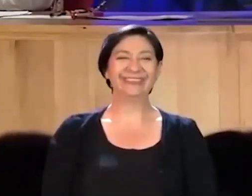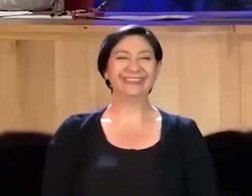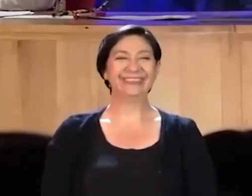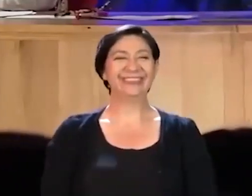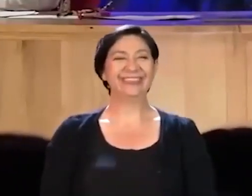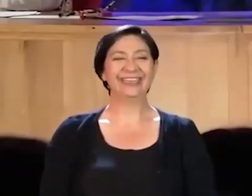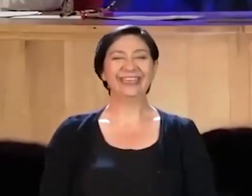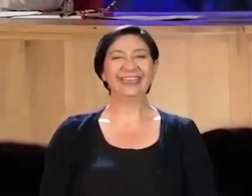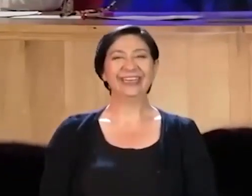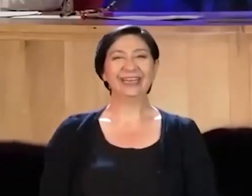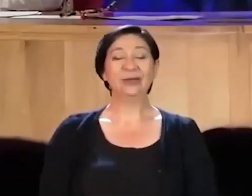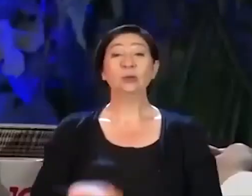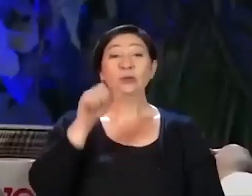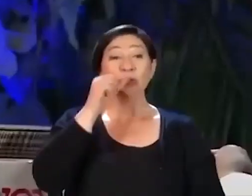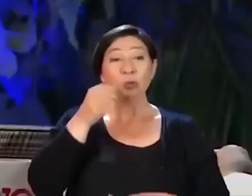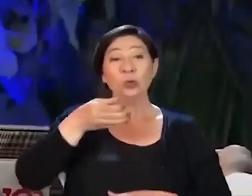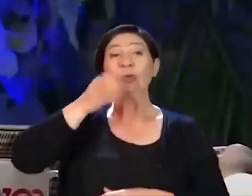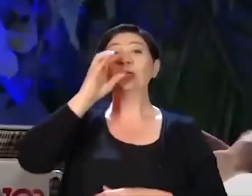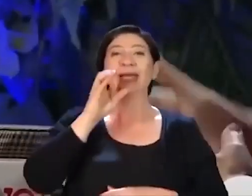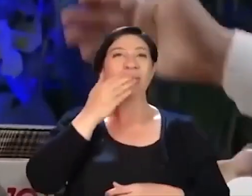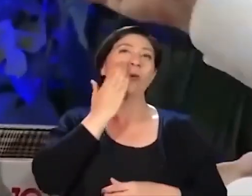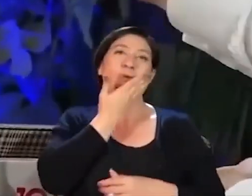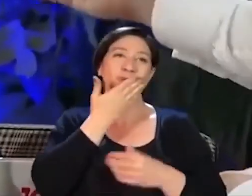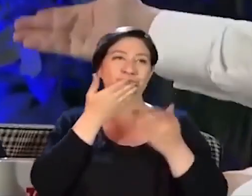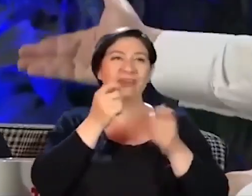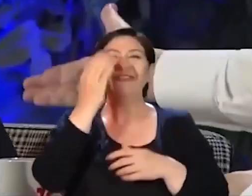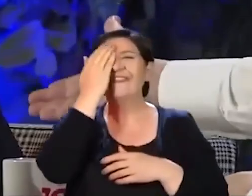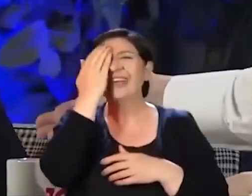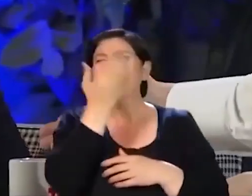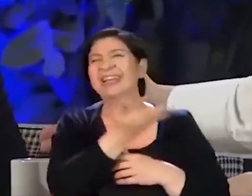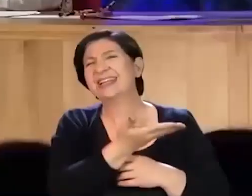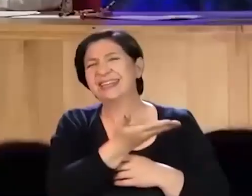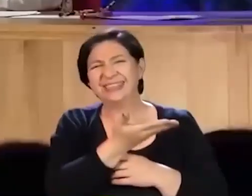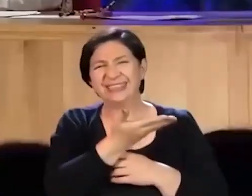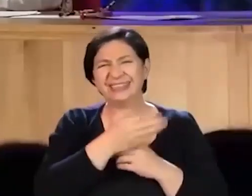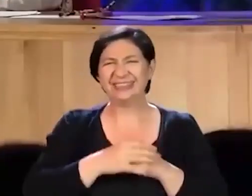Ay Allah'ım. Suyla iftar açıyor. Fakir Yılmaz.